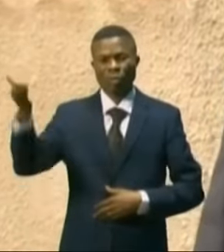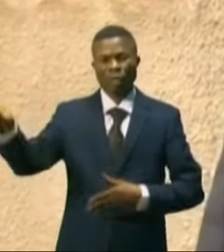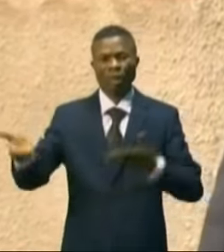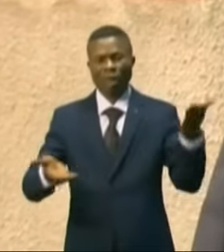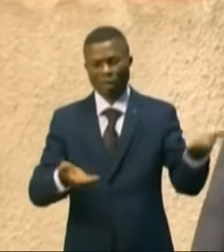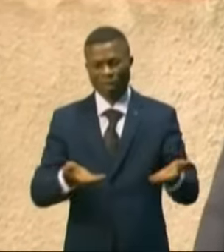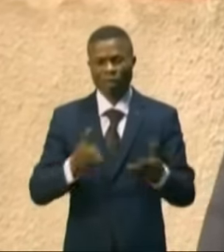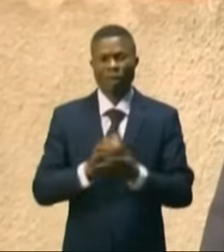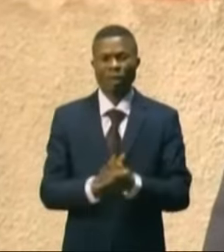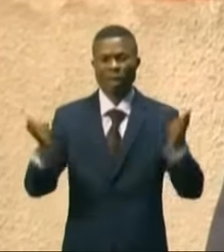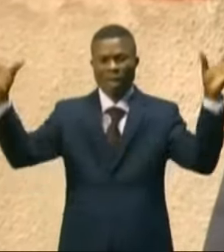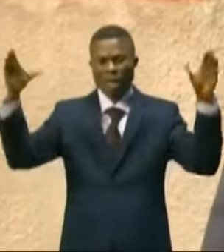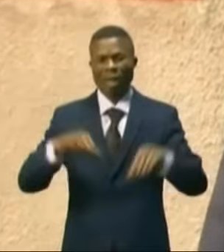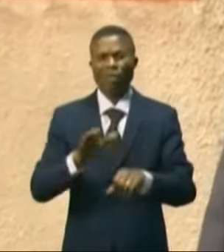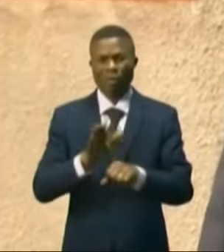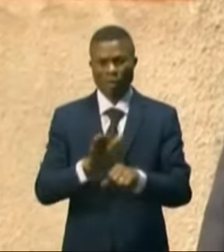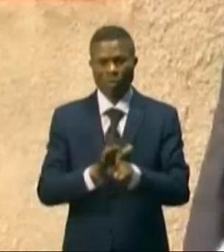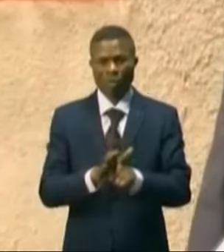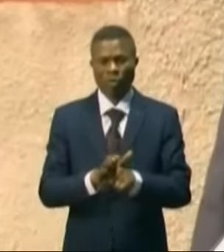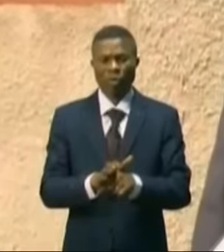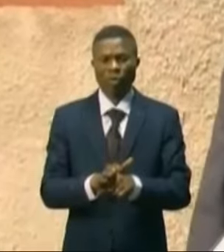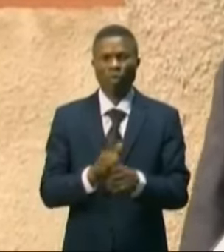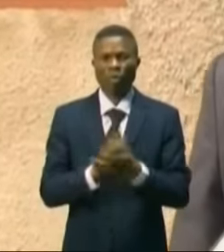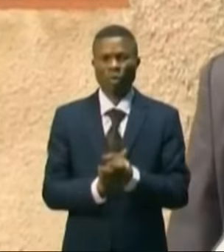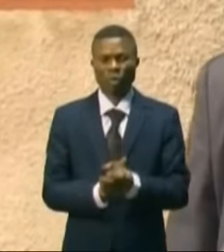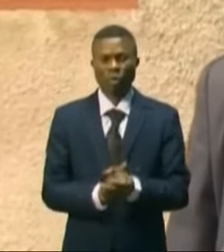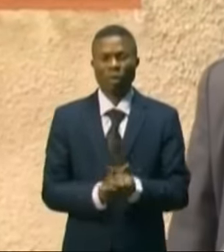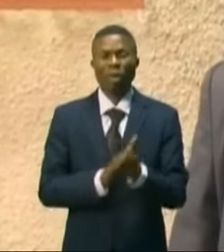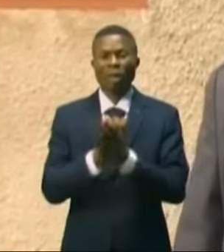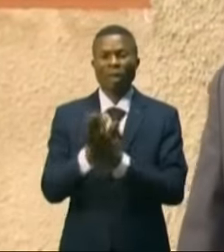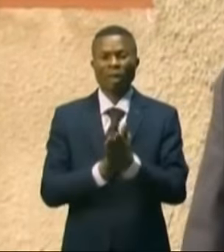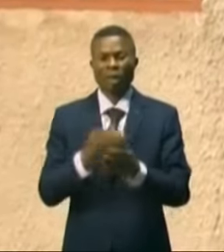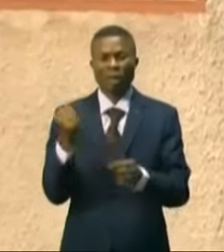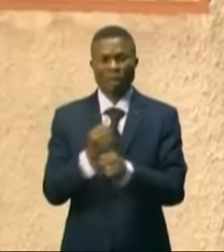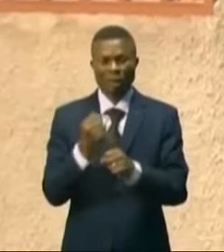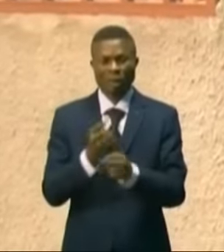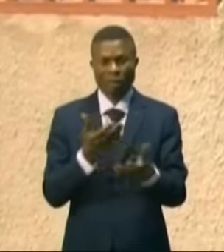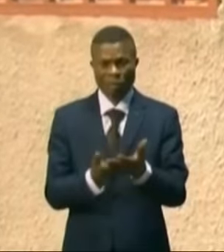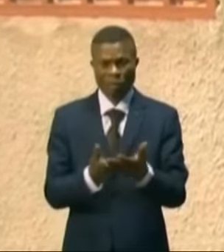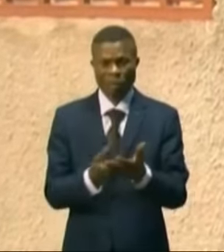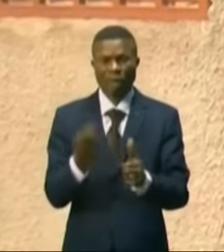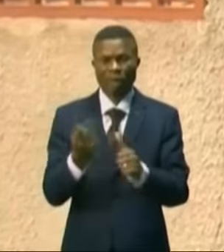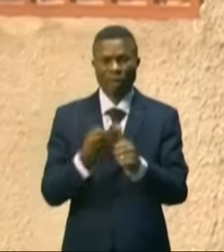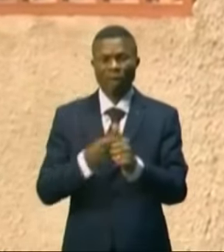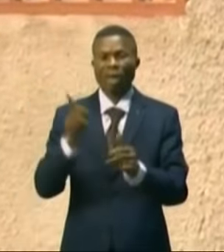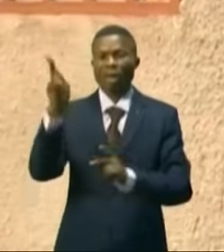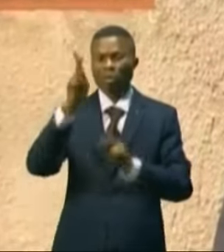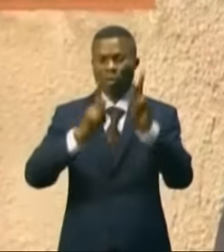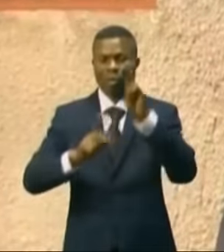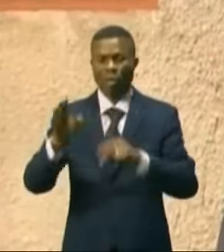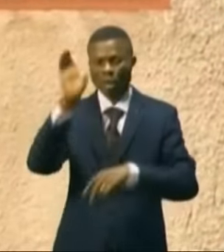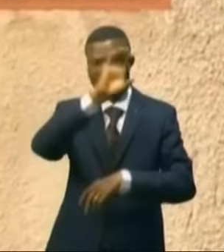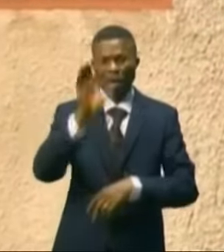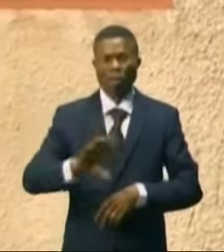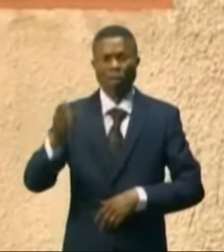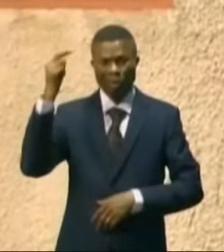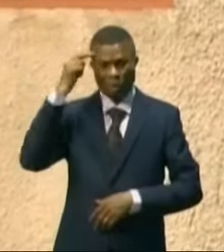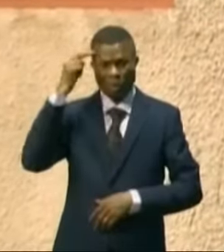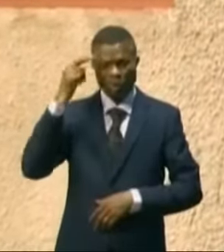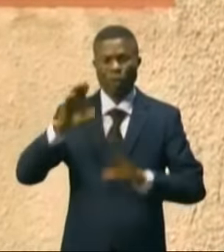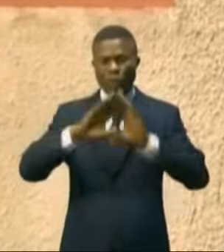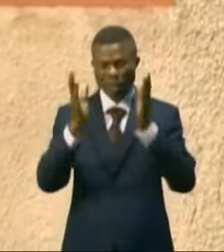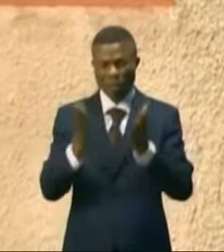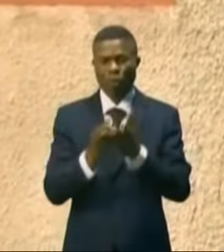venir se présenter massivement. Ceux qui sont concernés pour ces recrutements, c'est la population de Njili. Tout le monde qui